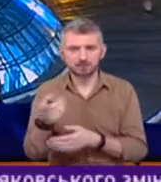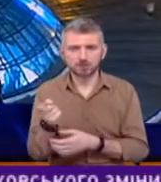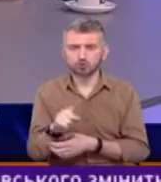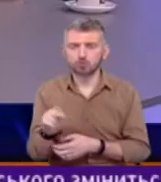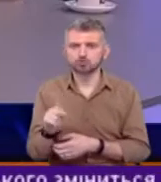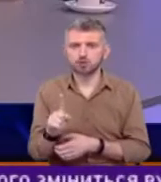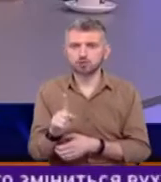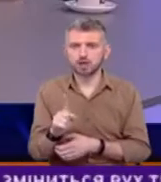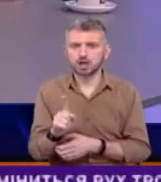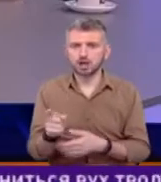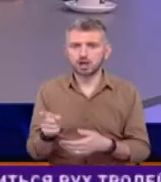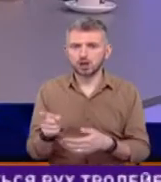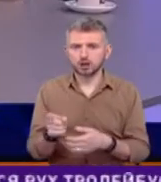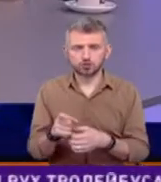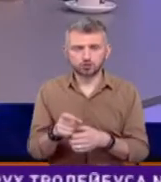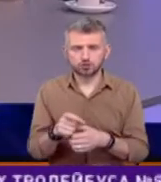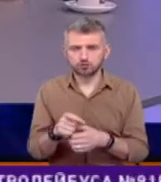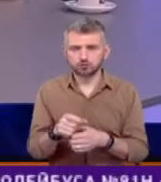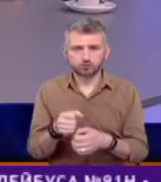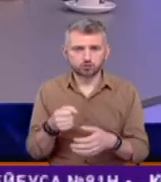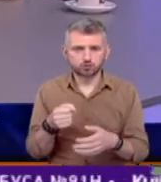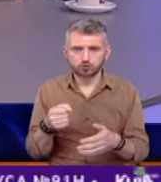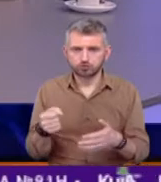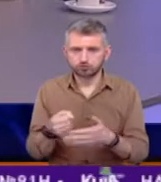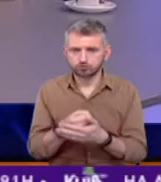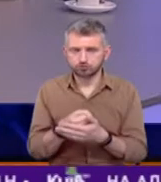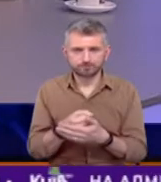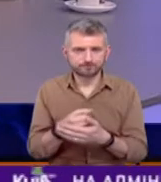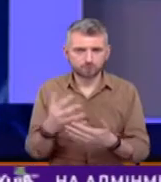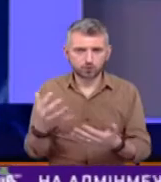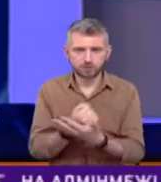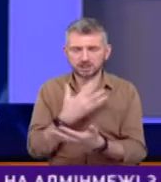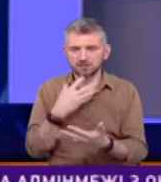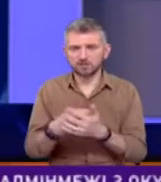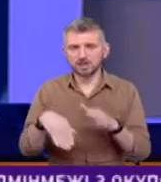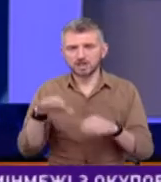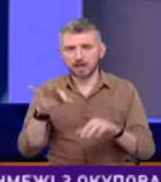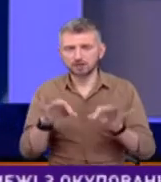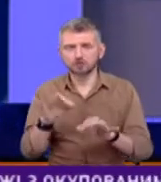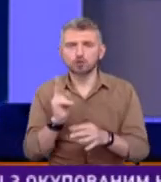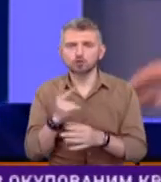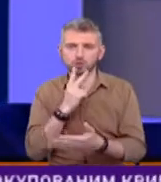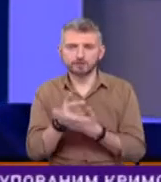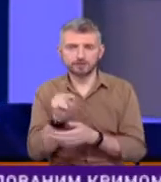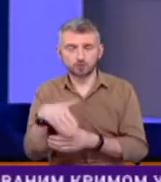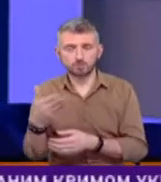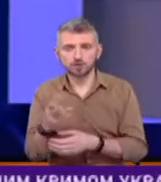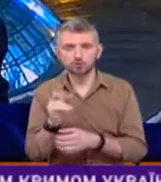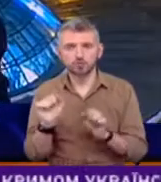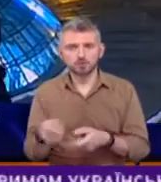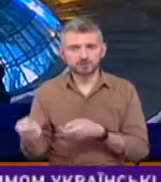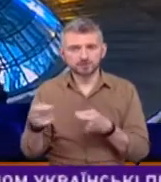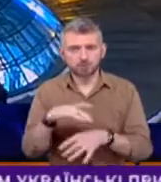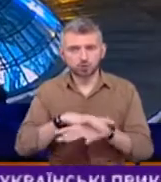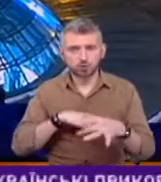того, щоб добити вже остаточно свій, ну, в хорошому розумінні, свій рейтинг з тими, хто якось би дивиться в той бік, що можуть привезти